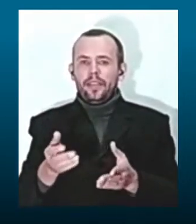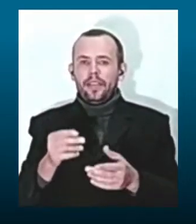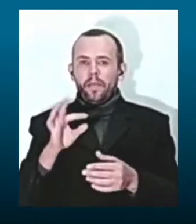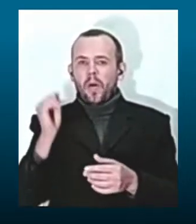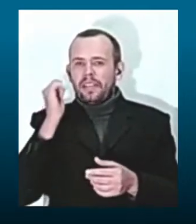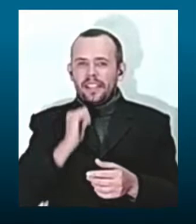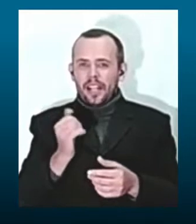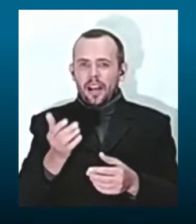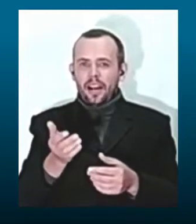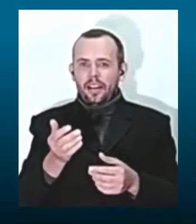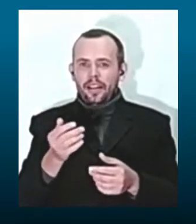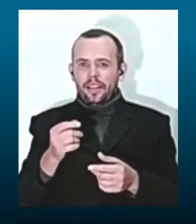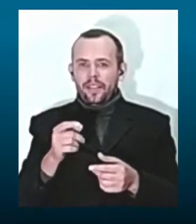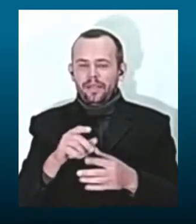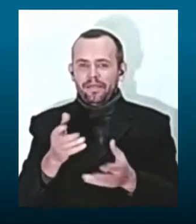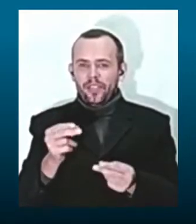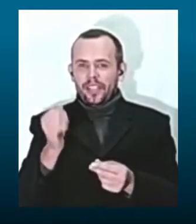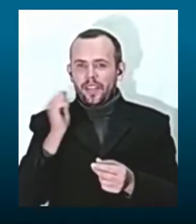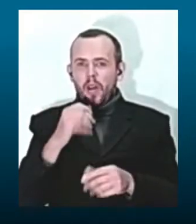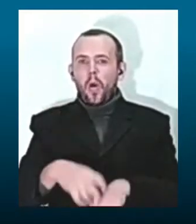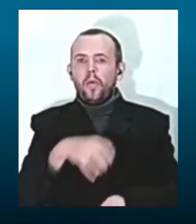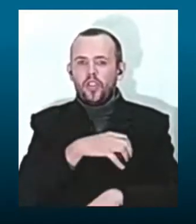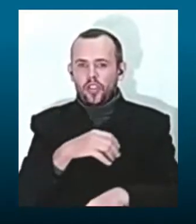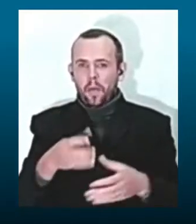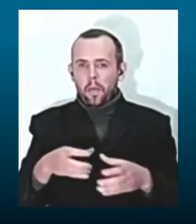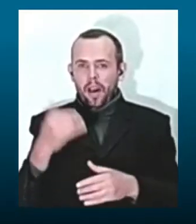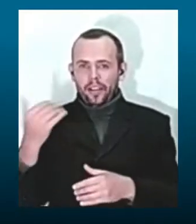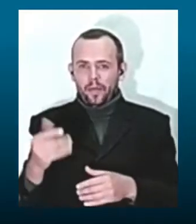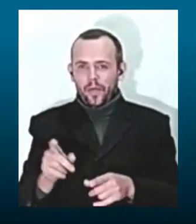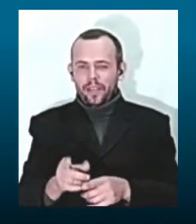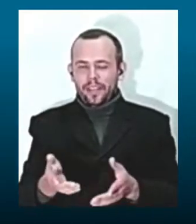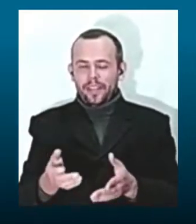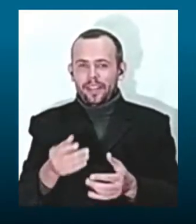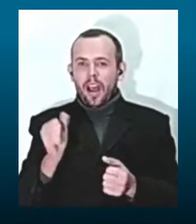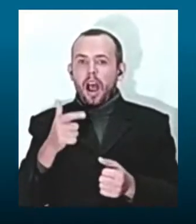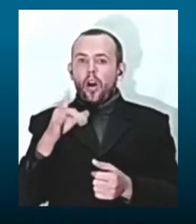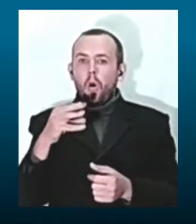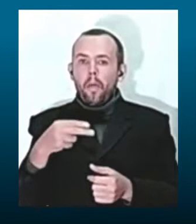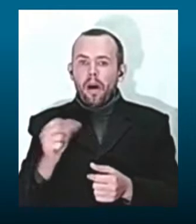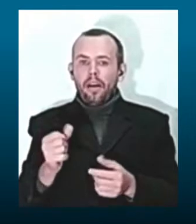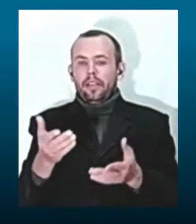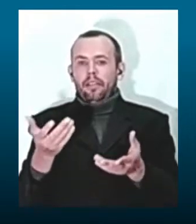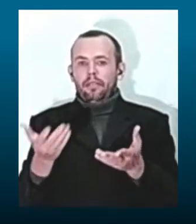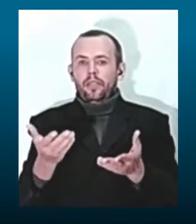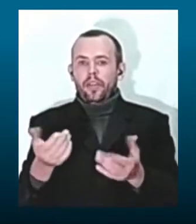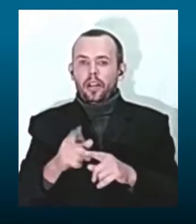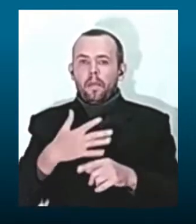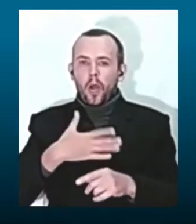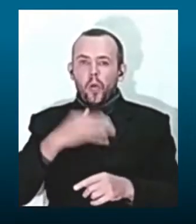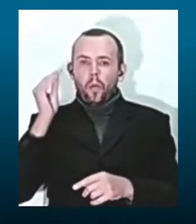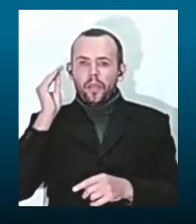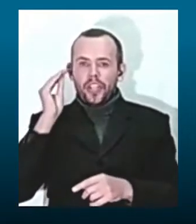лекалам коммунистической партии. А в громадах, мое мнение,